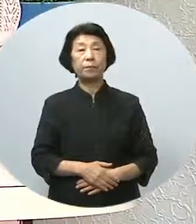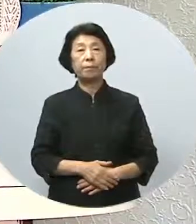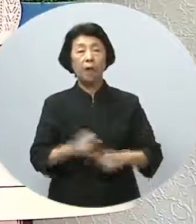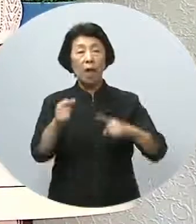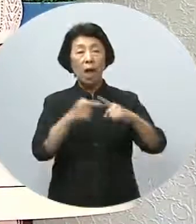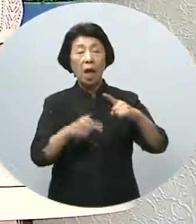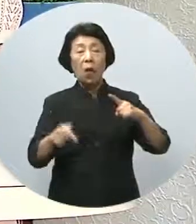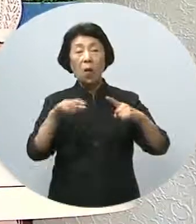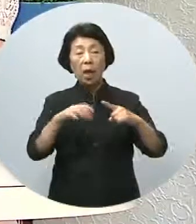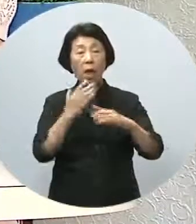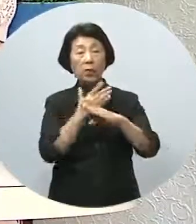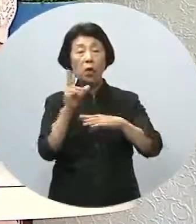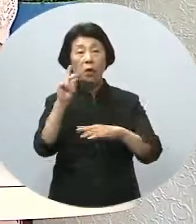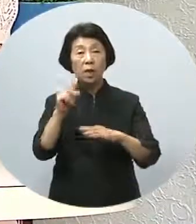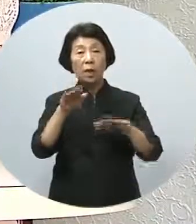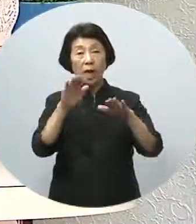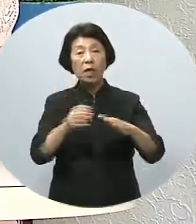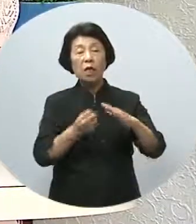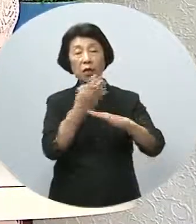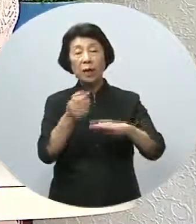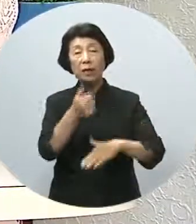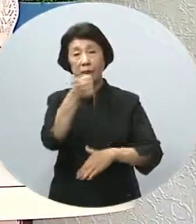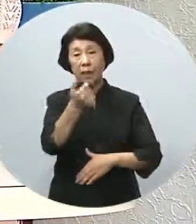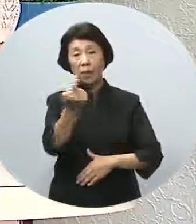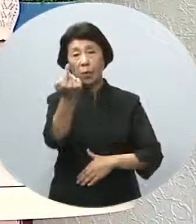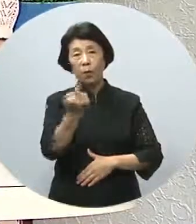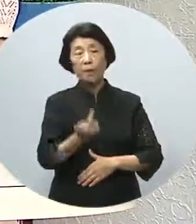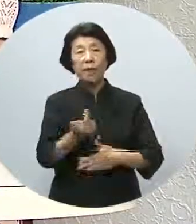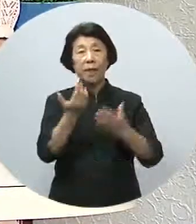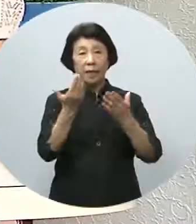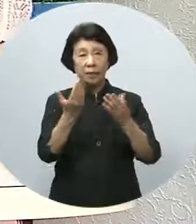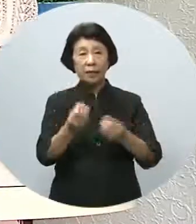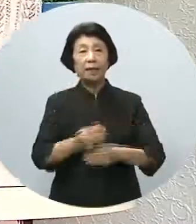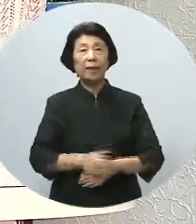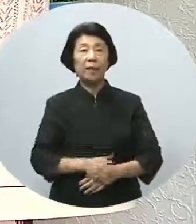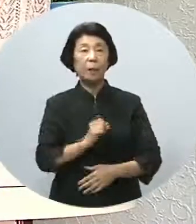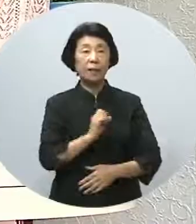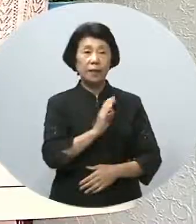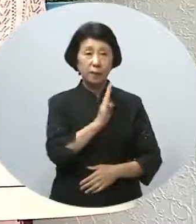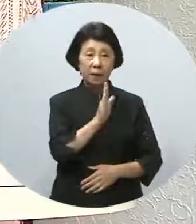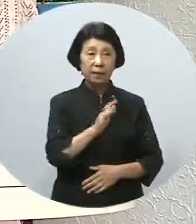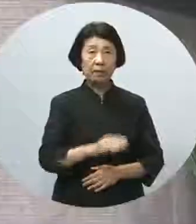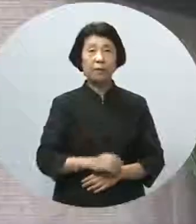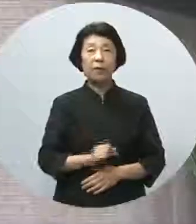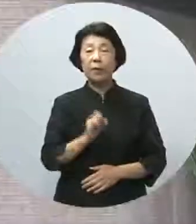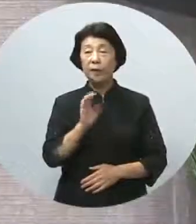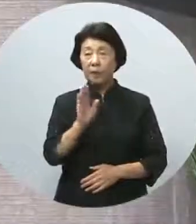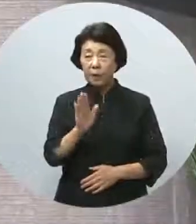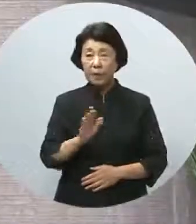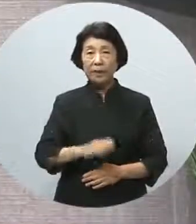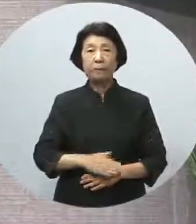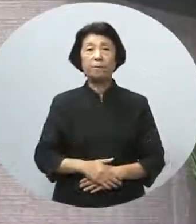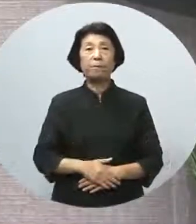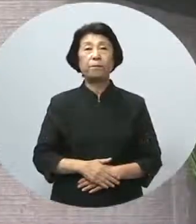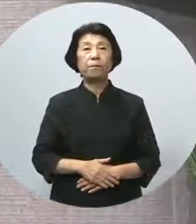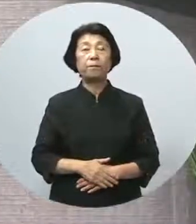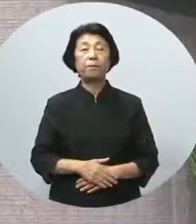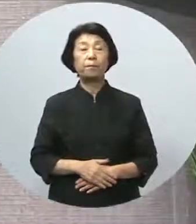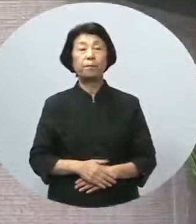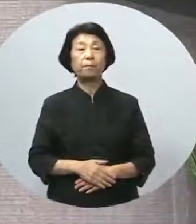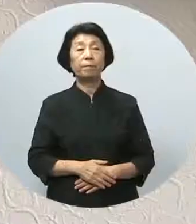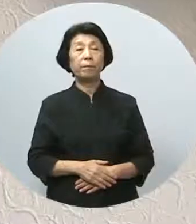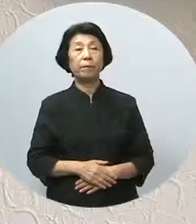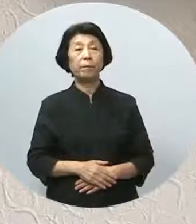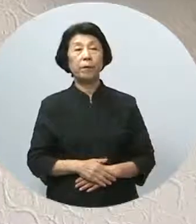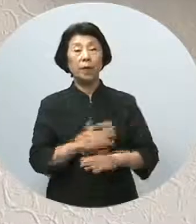は公園みどり課の今泉和伸さんにお越しいただきました宜しくお願いします早速なんです